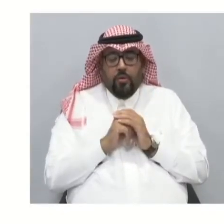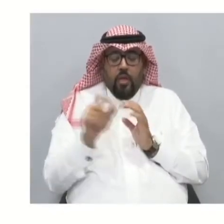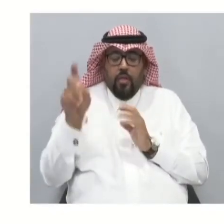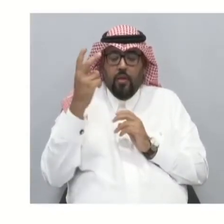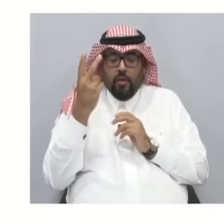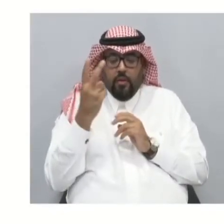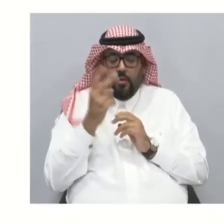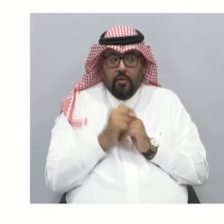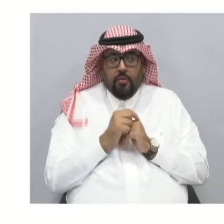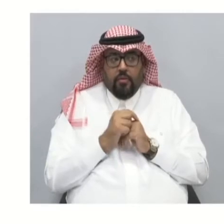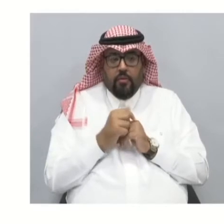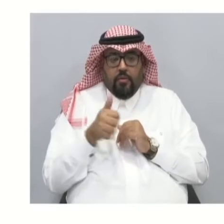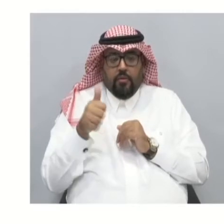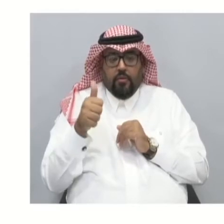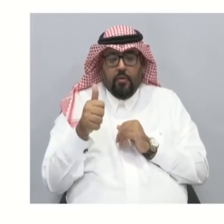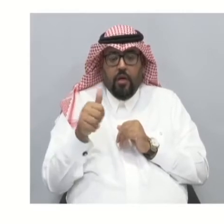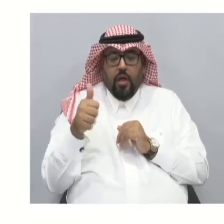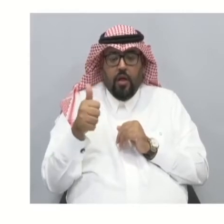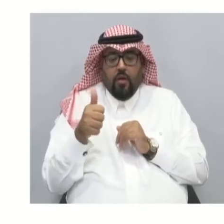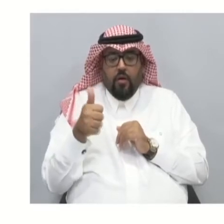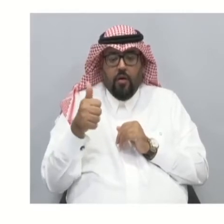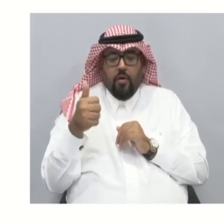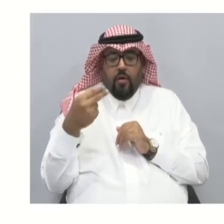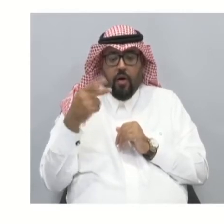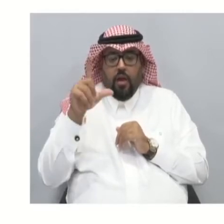اثنان، ألف،